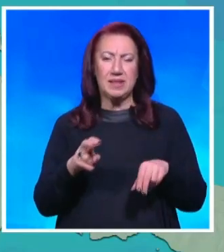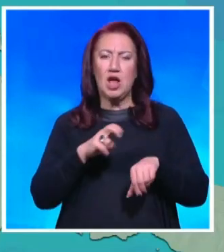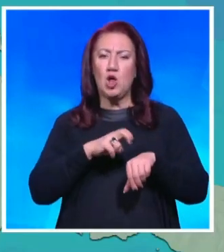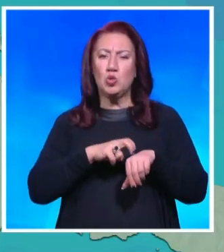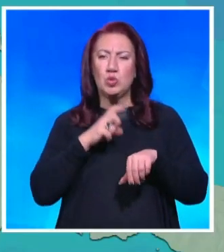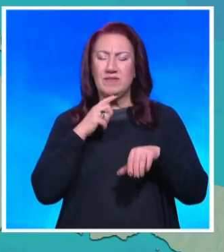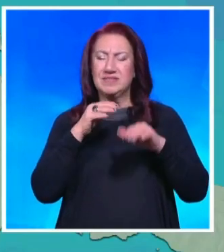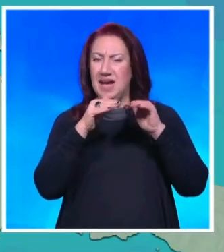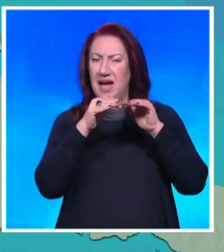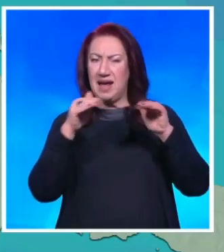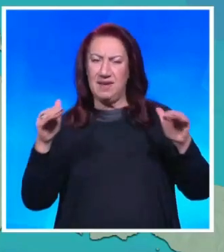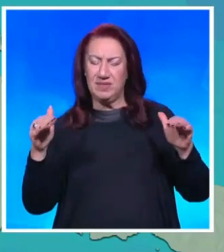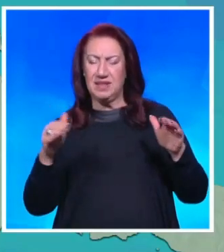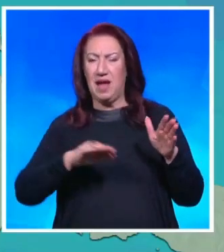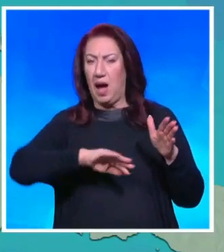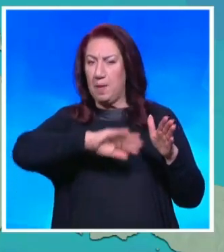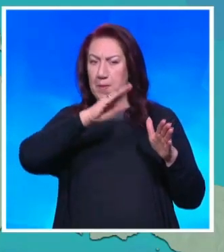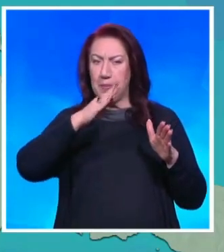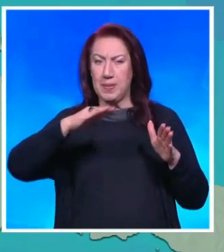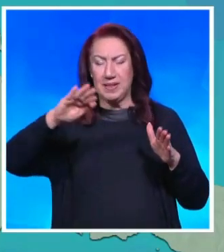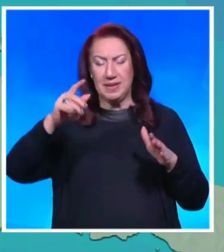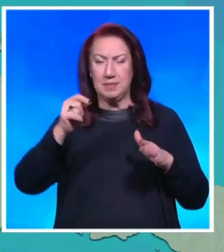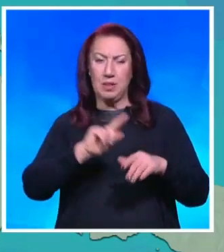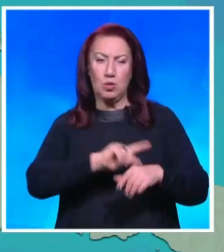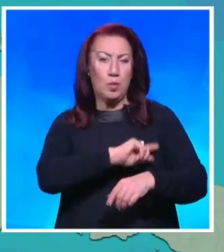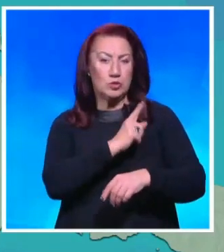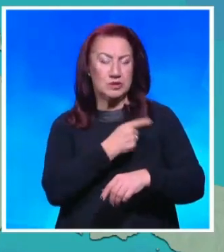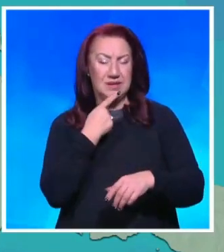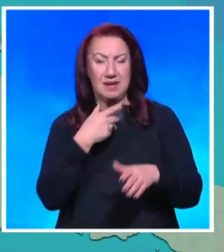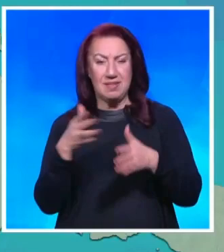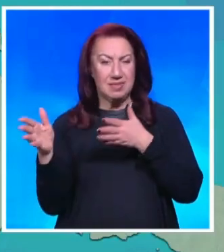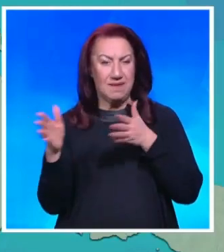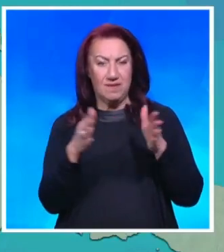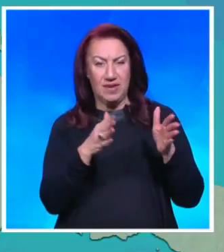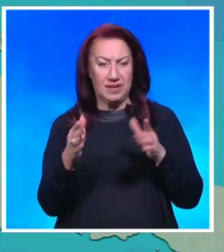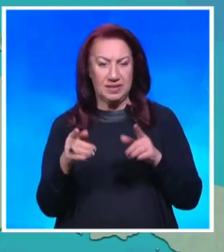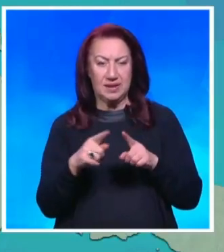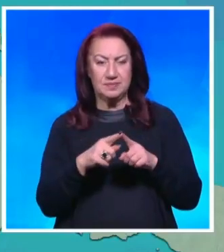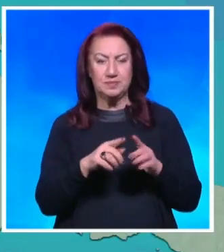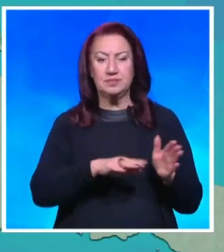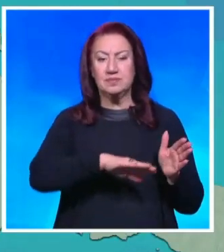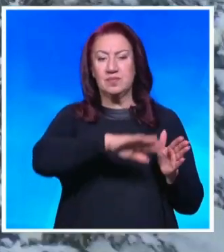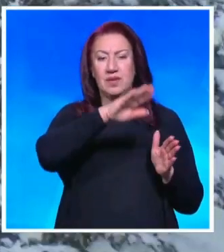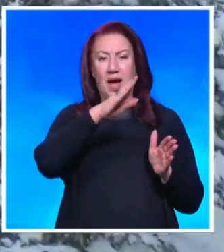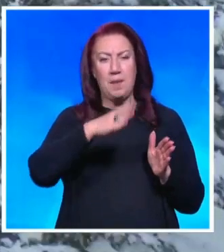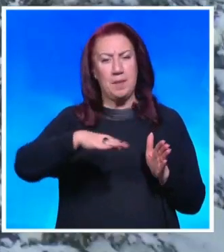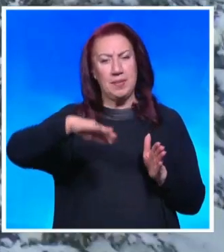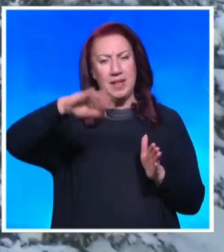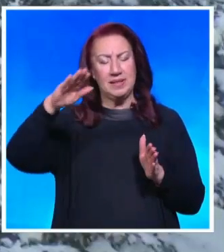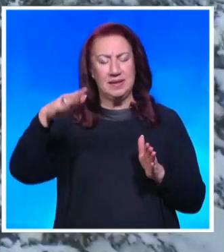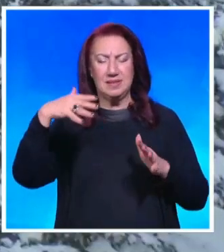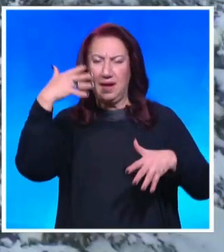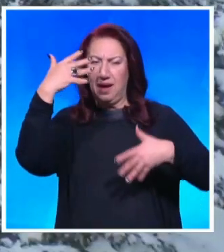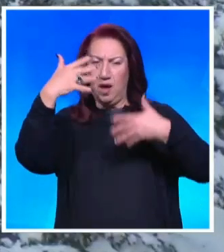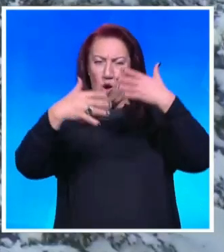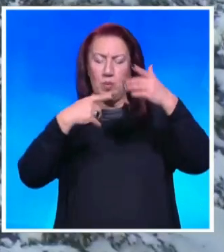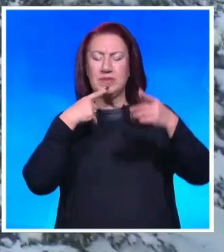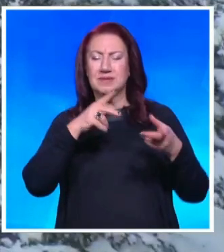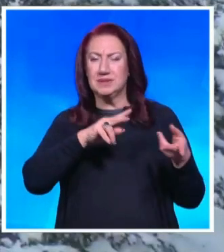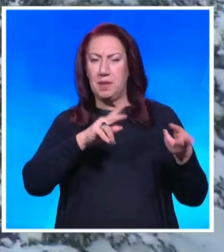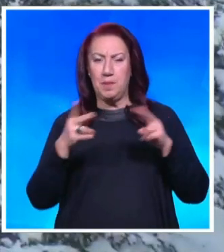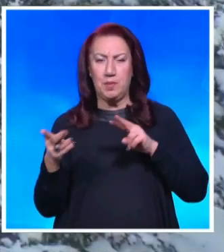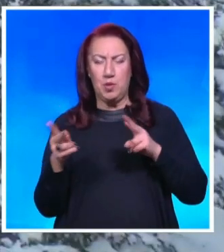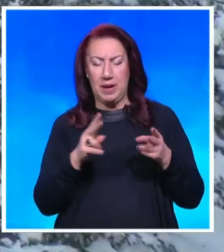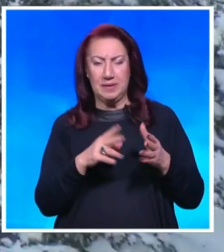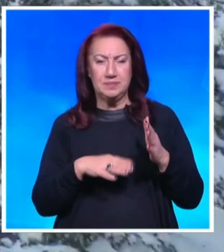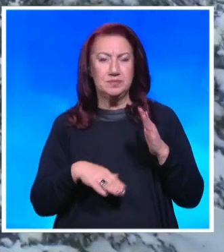и в планинските райони силен от запад северозапад в планините облачността ще бъде променлива повече облаци ще има преди обяд в